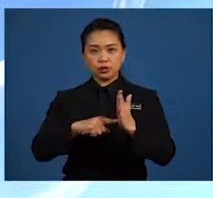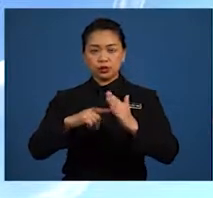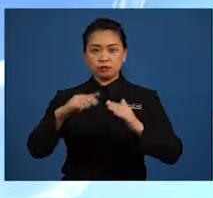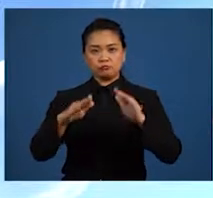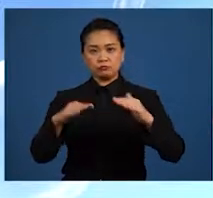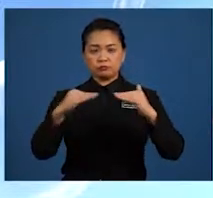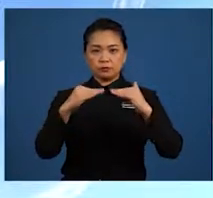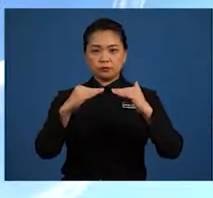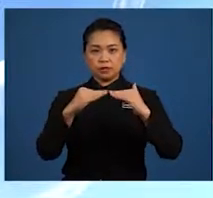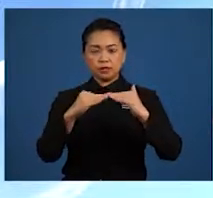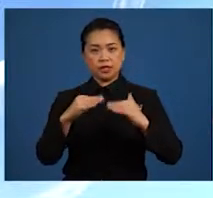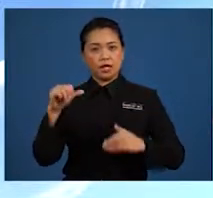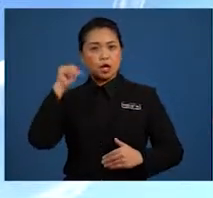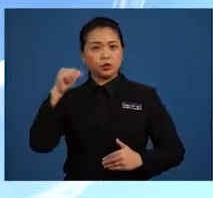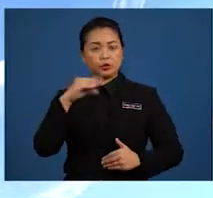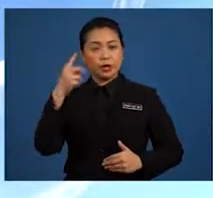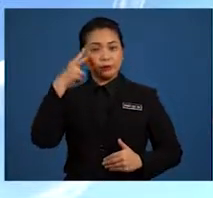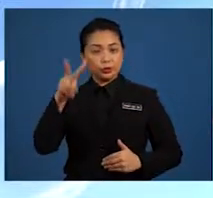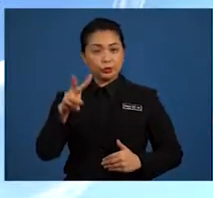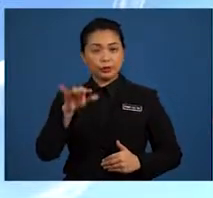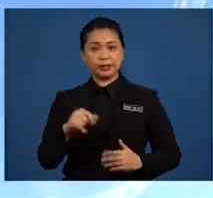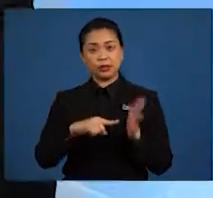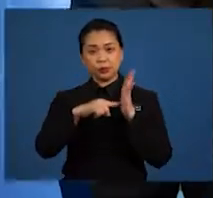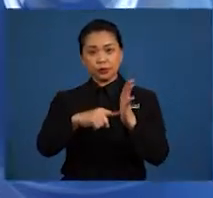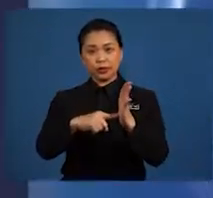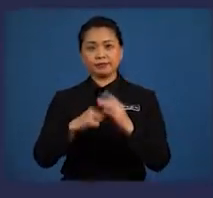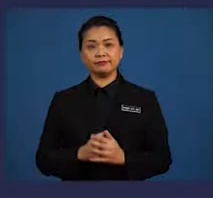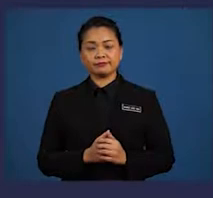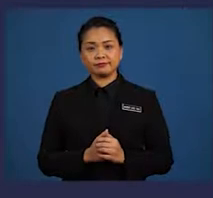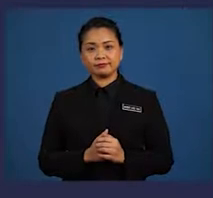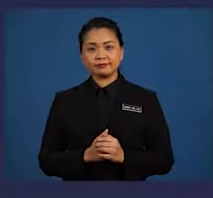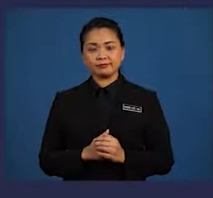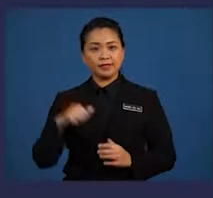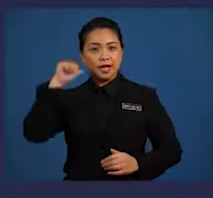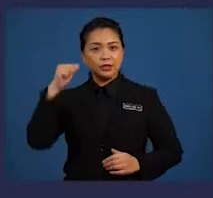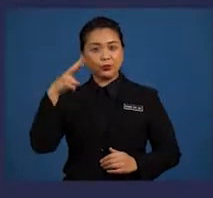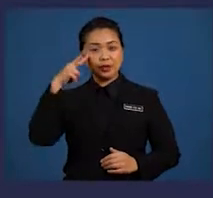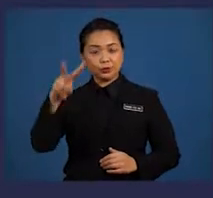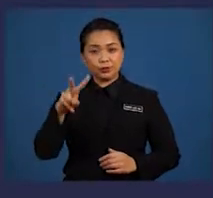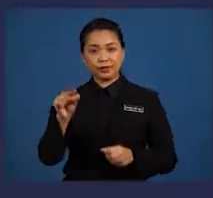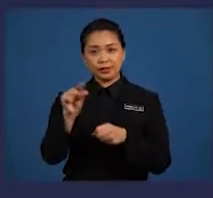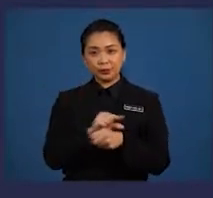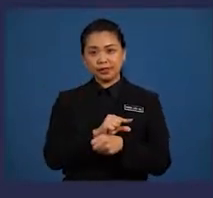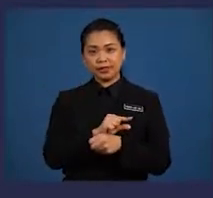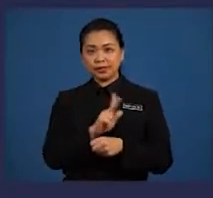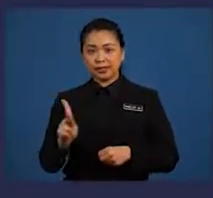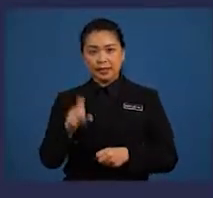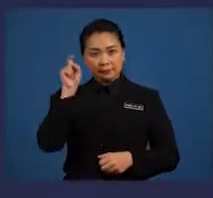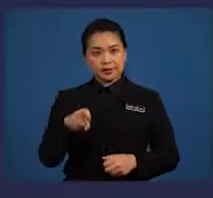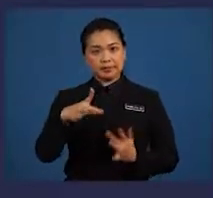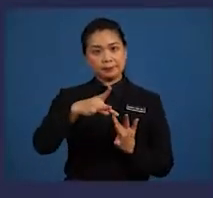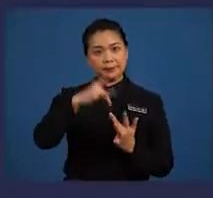antara audio dawid yang ditunjukkan audiowide yang digunakan istilah